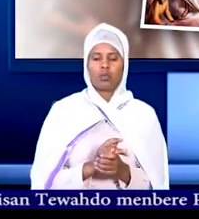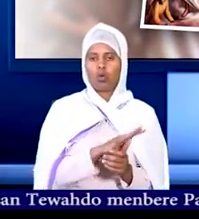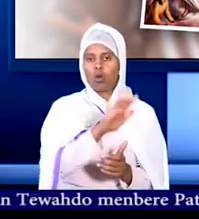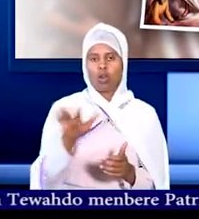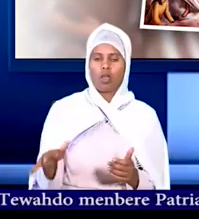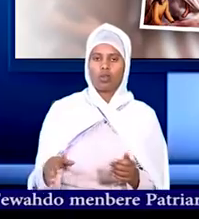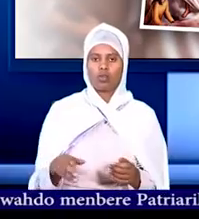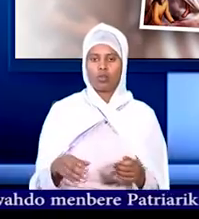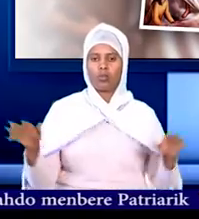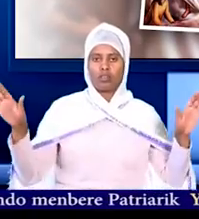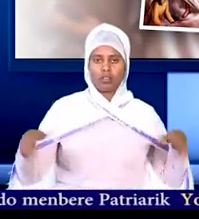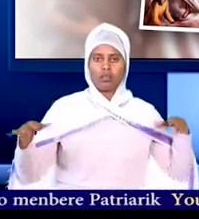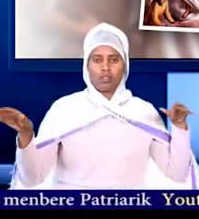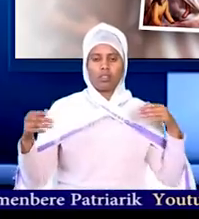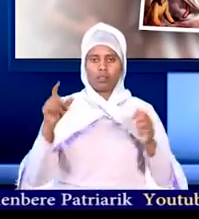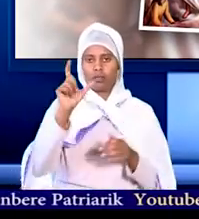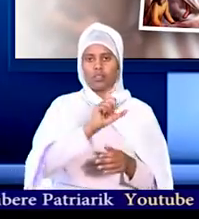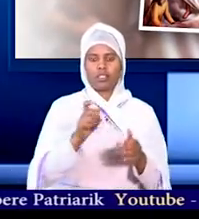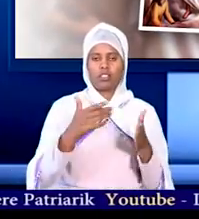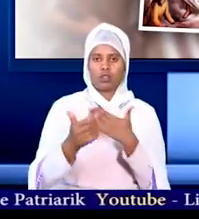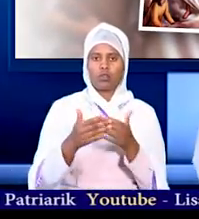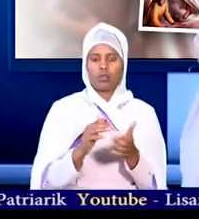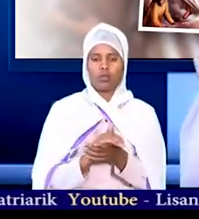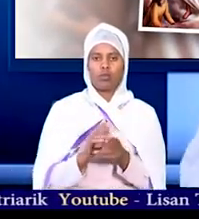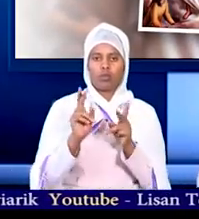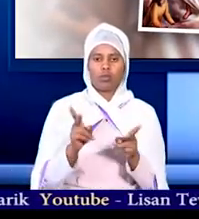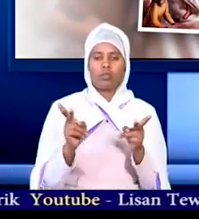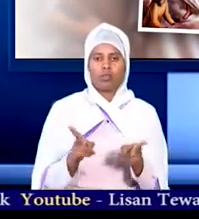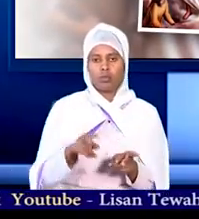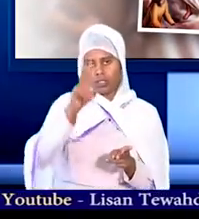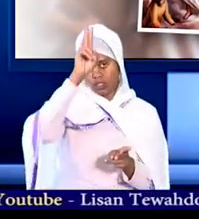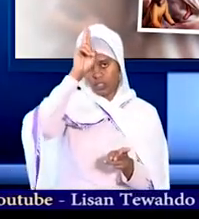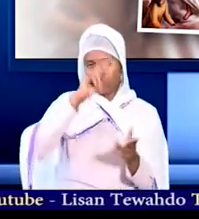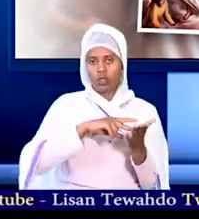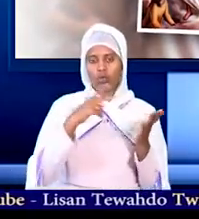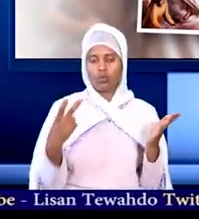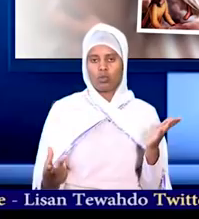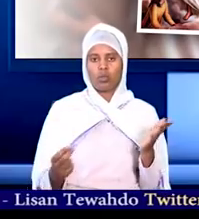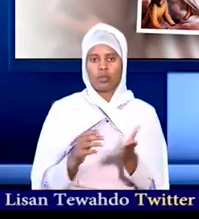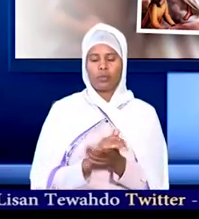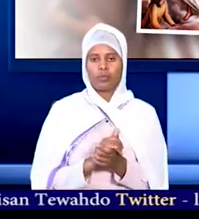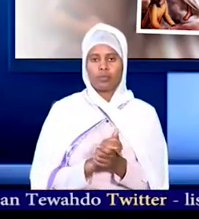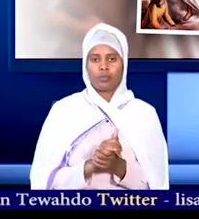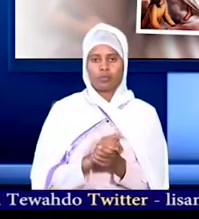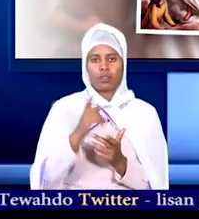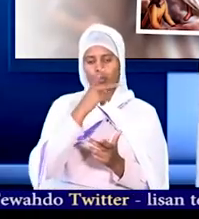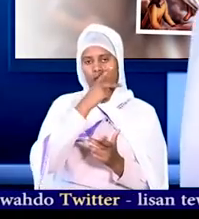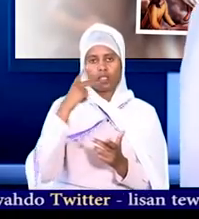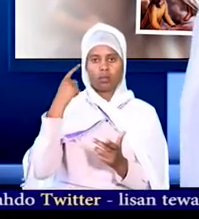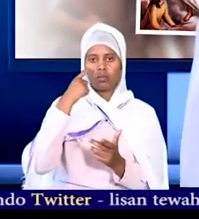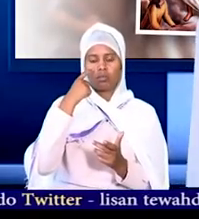ኣብ ክንፎም ገበረሎም ሞ በቲ ኣብ ክንፎም ዝገበረሎም ሓይሊ መስቀል ብኡ ድማ ንዲያብሎስ ከውድቕዎን